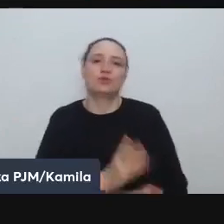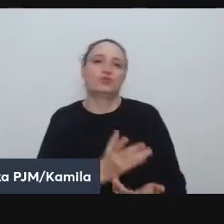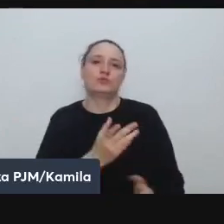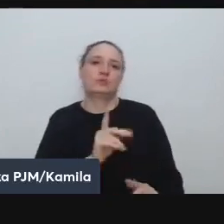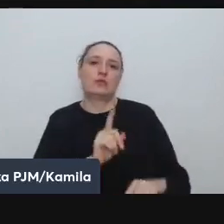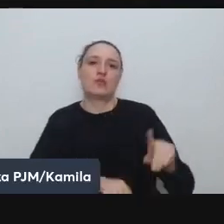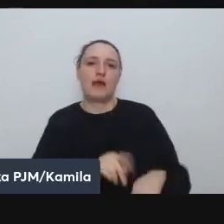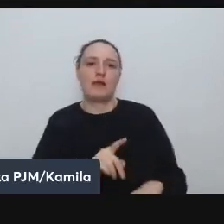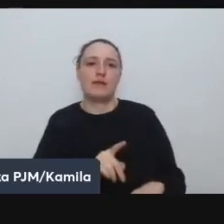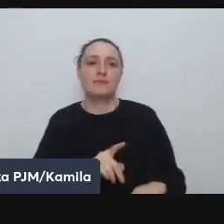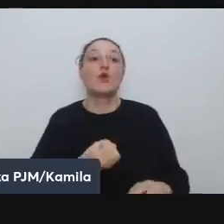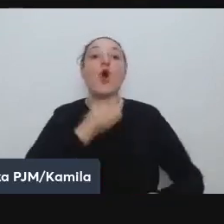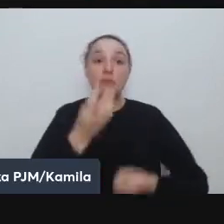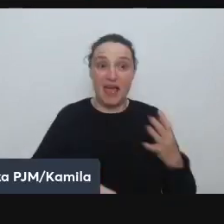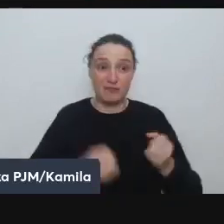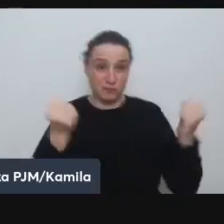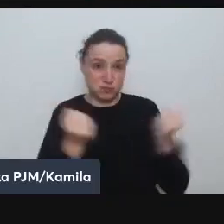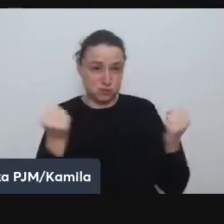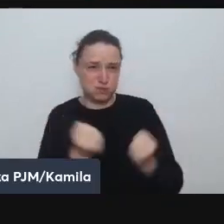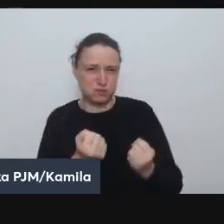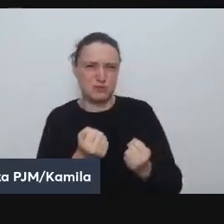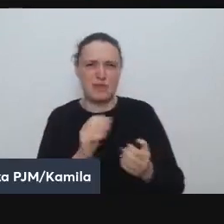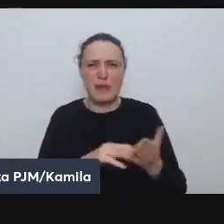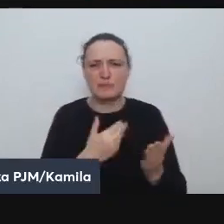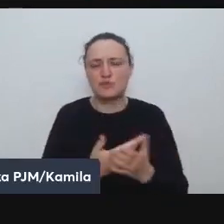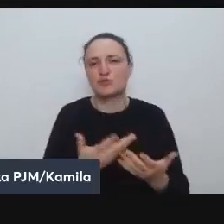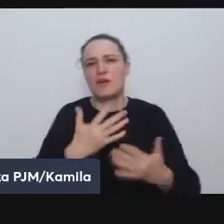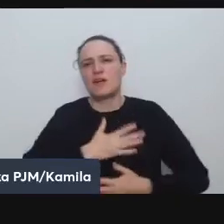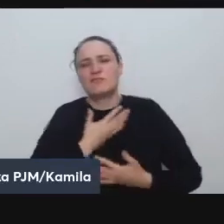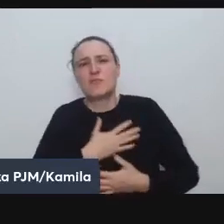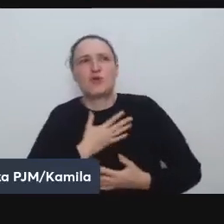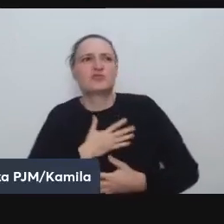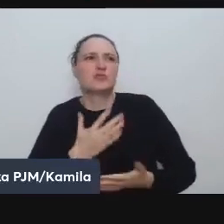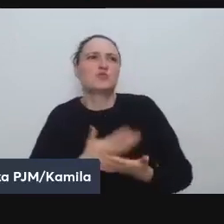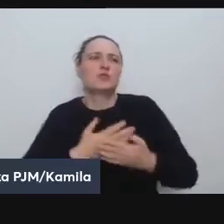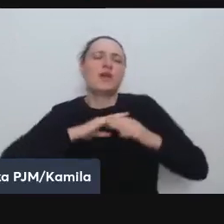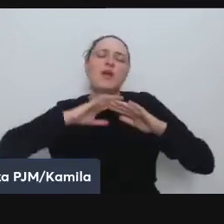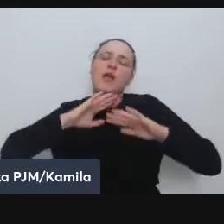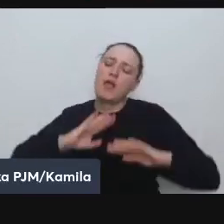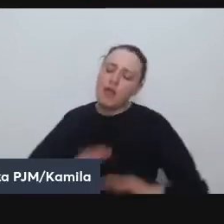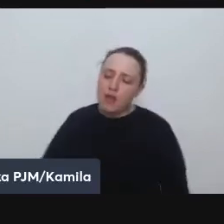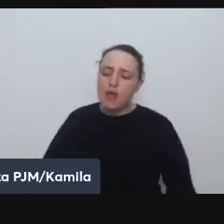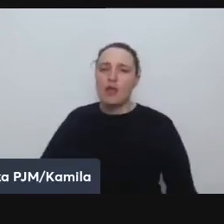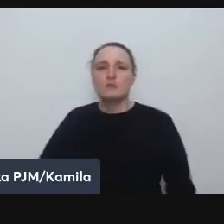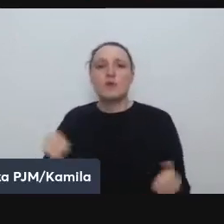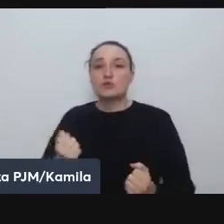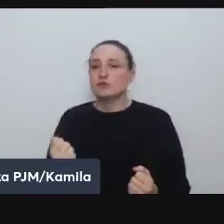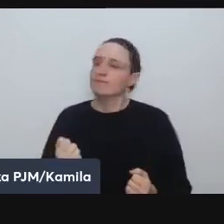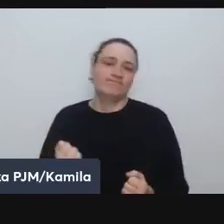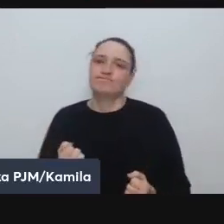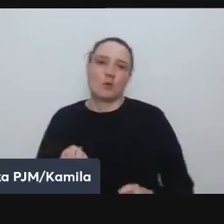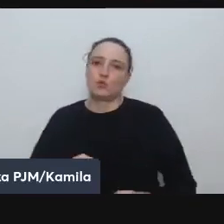nienormalnym, ale jeżeli nasilenie na przykład spadku nastroju jest bardzo duże, to już wtedy staje się to nienormalnym objawem, więc jakby